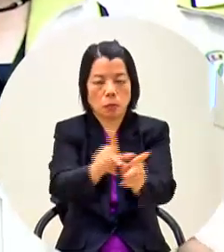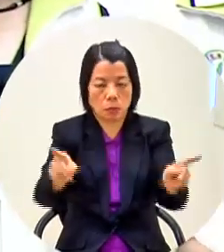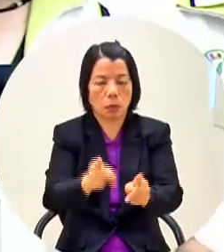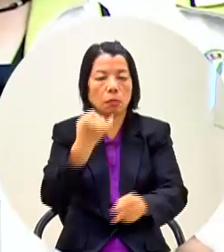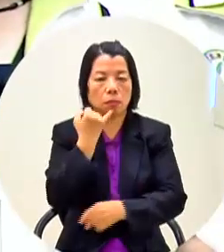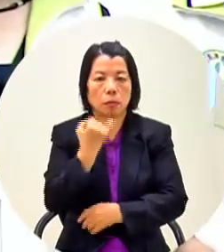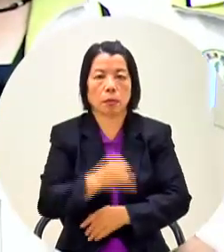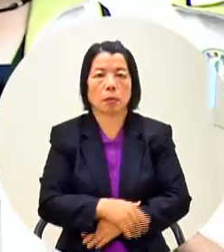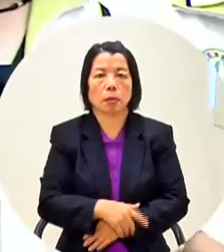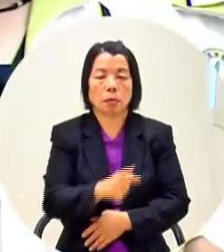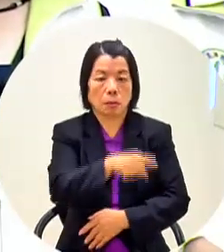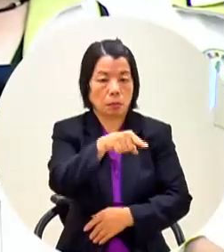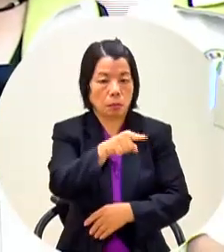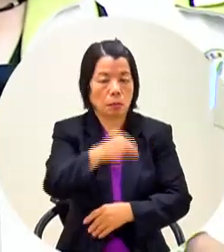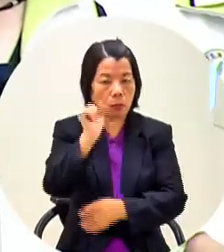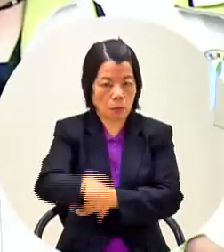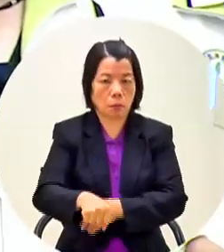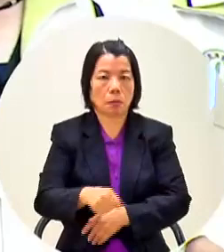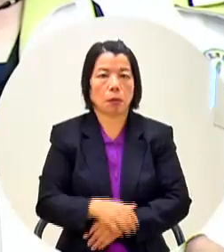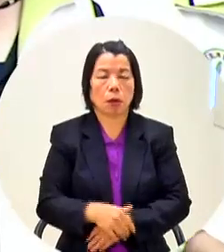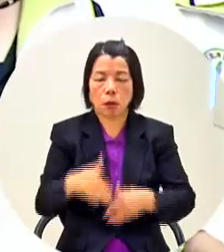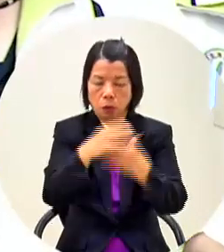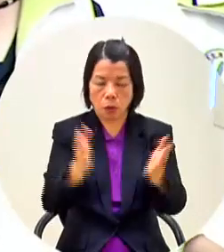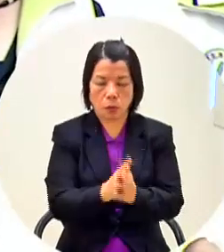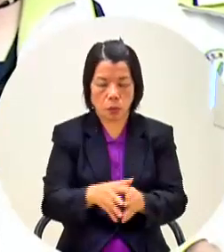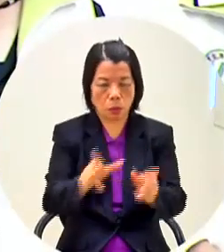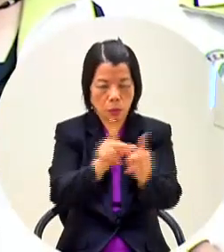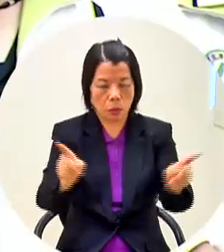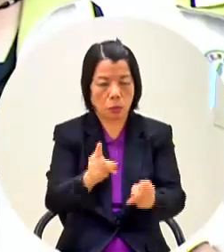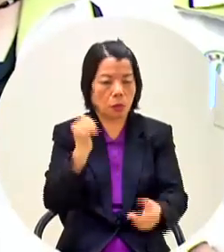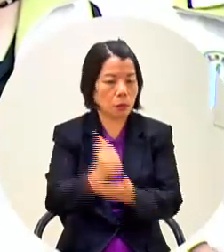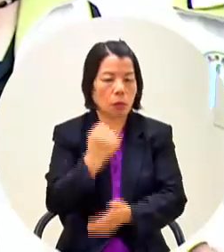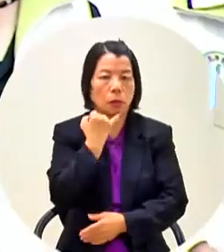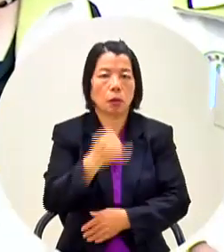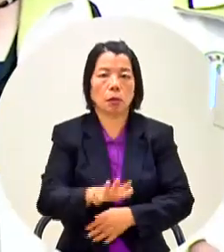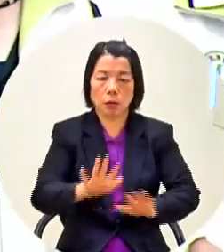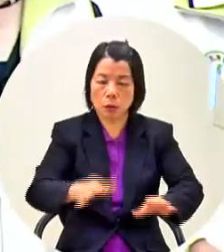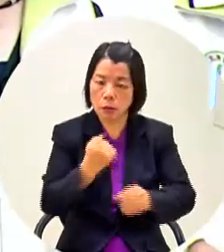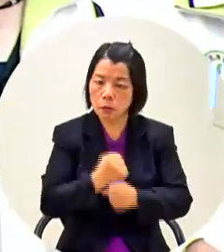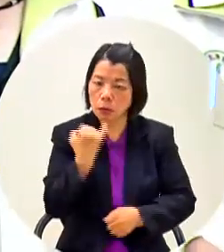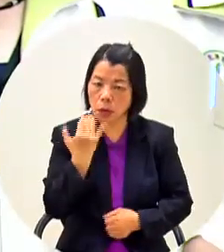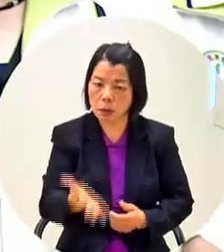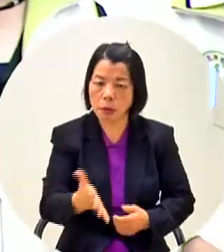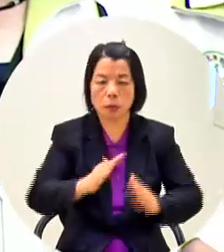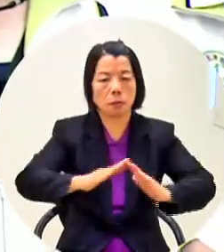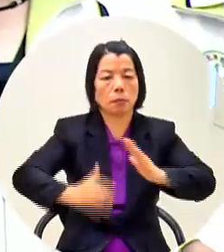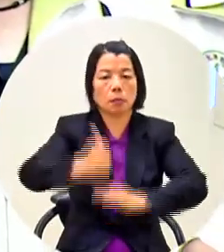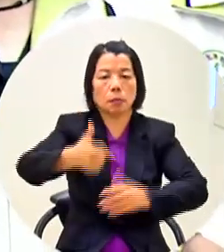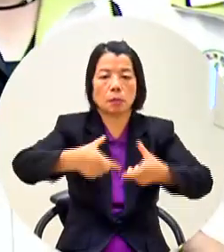诺？所有都可以出借，今天就做到，可不可以？请市长回答。